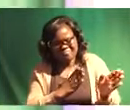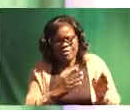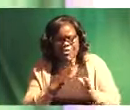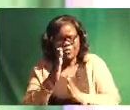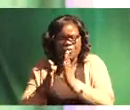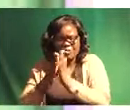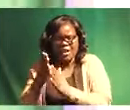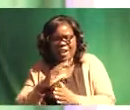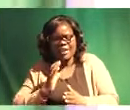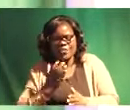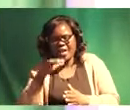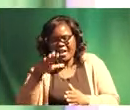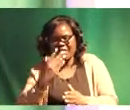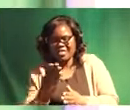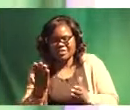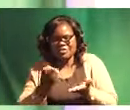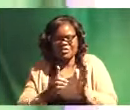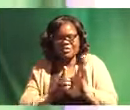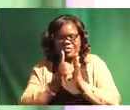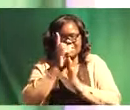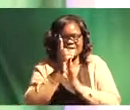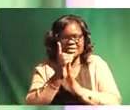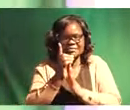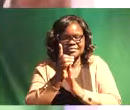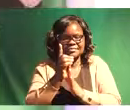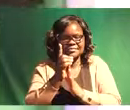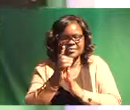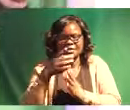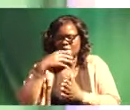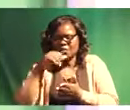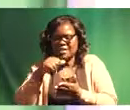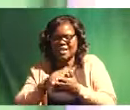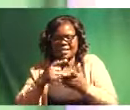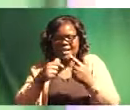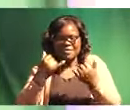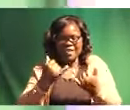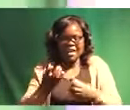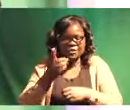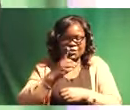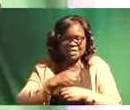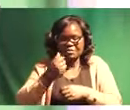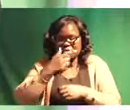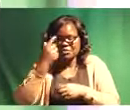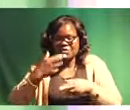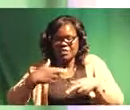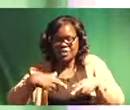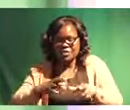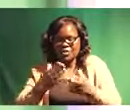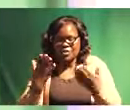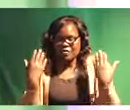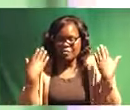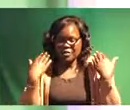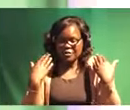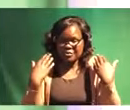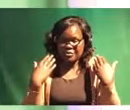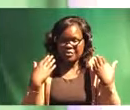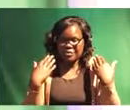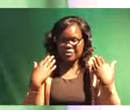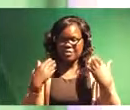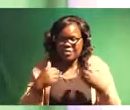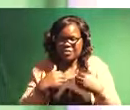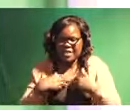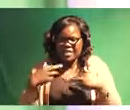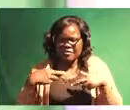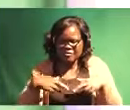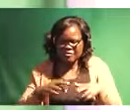tupange mambo yenu ya maendeleo. Ndio mimi nimefika hapa leo kwa sababu ya barabara za hapa Meru. Tuko na